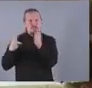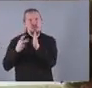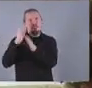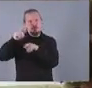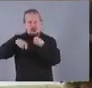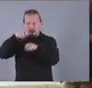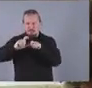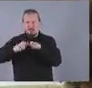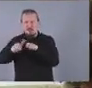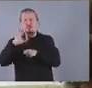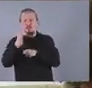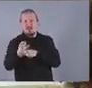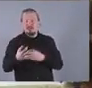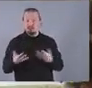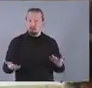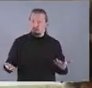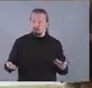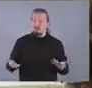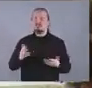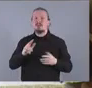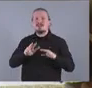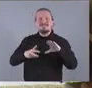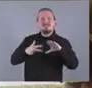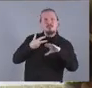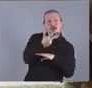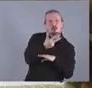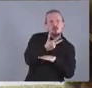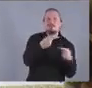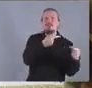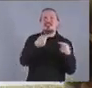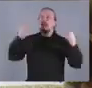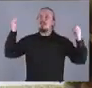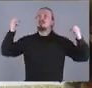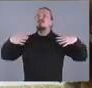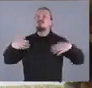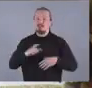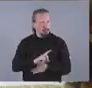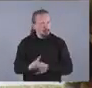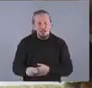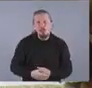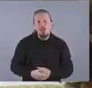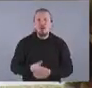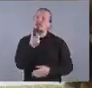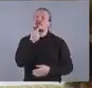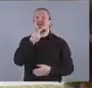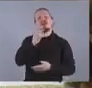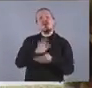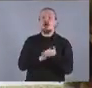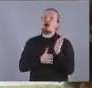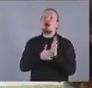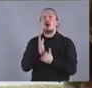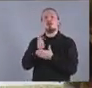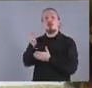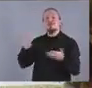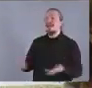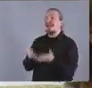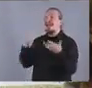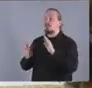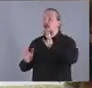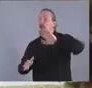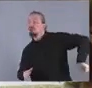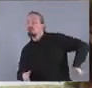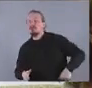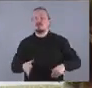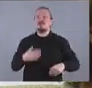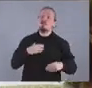projets. Le développement durable n'est pas une formule magique qu'on peut utiliser pour porter un projet, puis s'en débarrasser, pour défendre